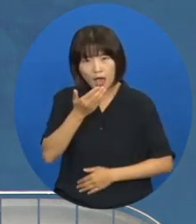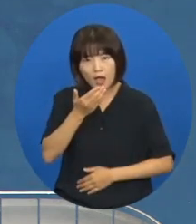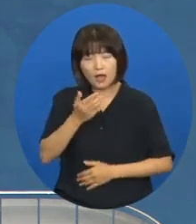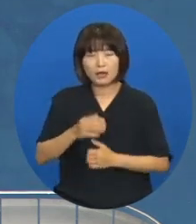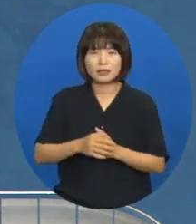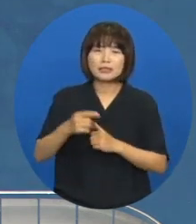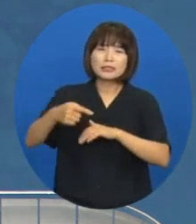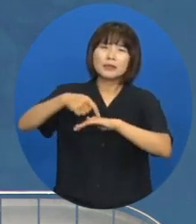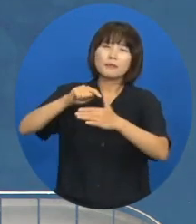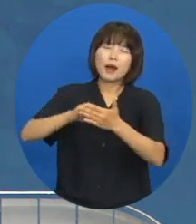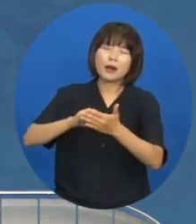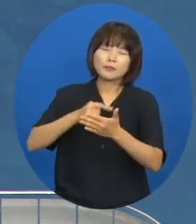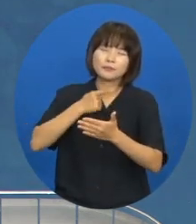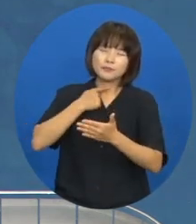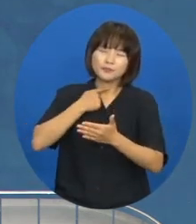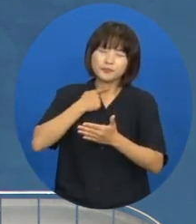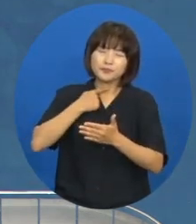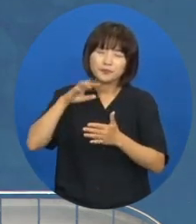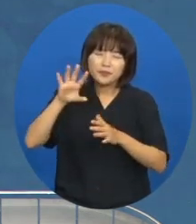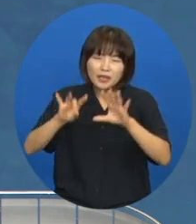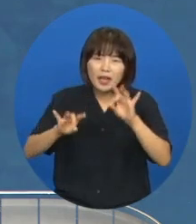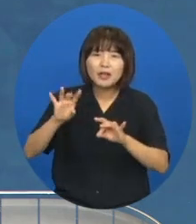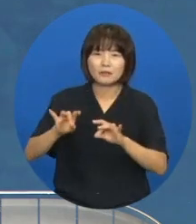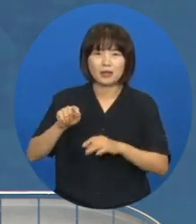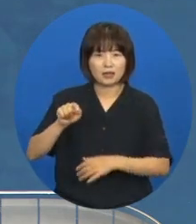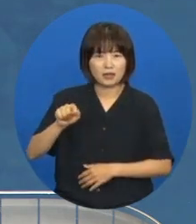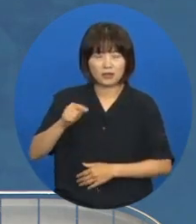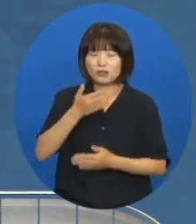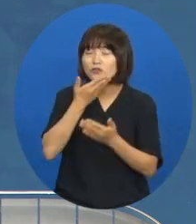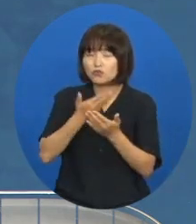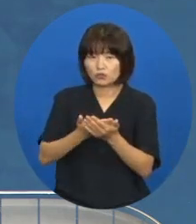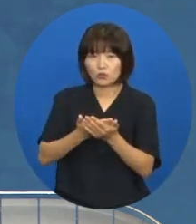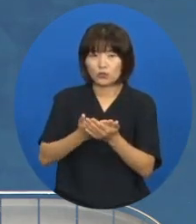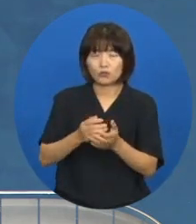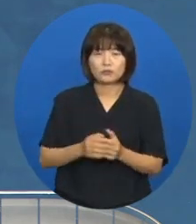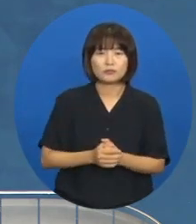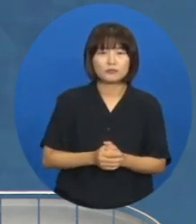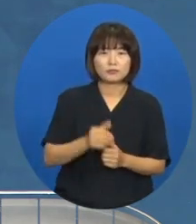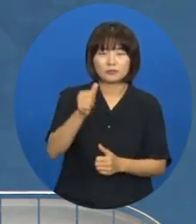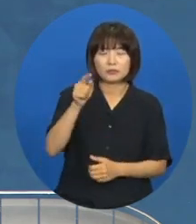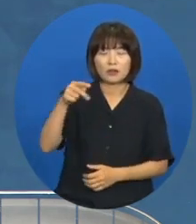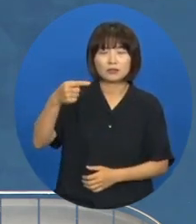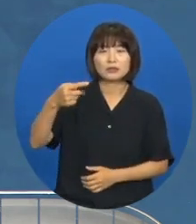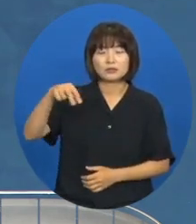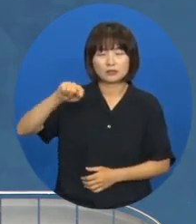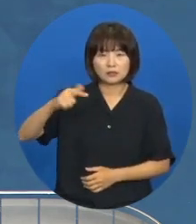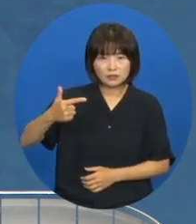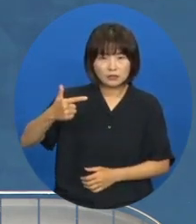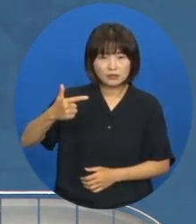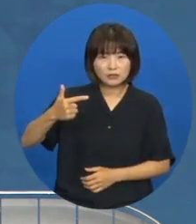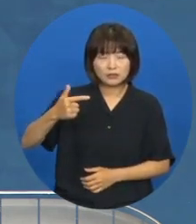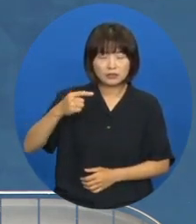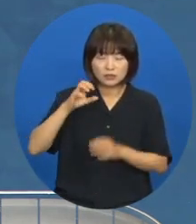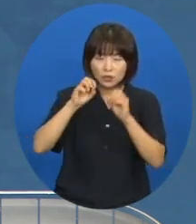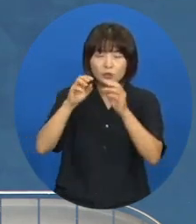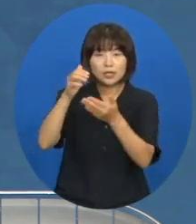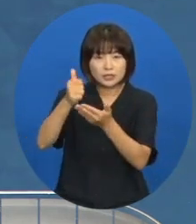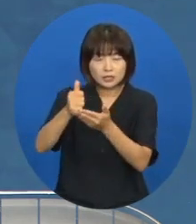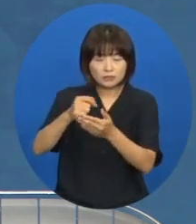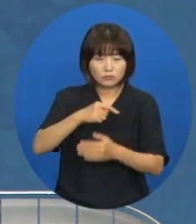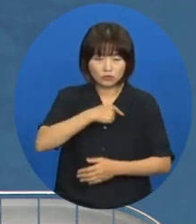그 마음의 갈망인 거죠. 허드슨 테일러 선교사님이 중국에 가서 사역을